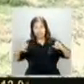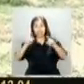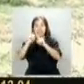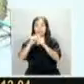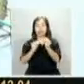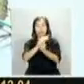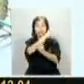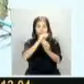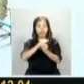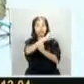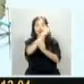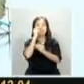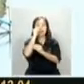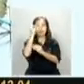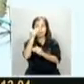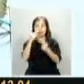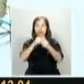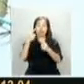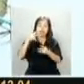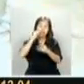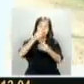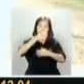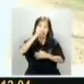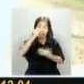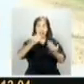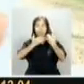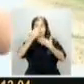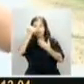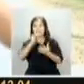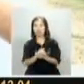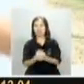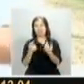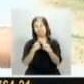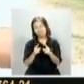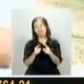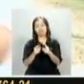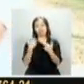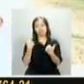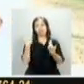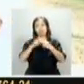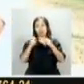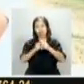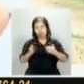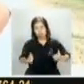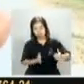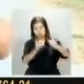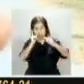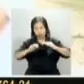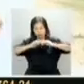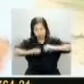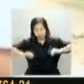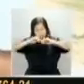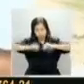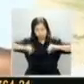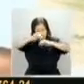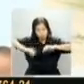ารถดูดน้ำไปใช้ในงานประปาของหมู่บ้านได้ด้วย แต่ตามห้วยเนี่ย เมื่อเป็นผิวทรายแล้วก็ขุดเขาเรียกว่าฝอยใต้ทราย